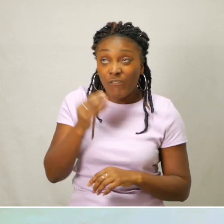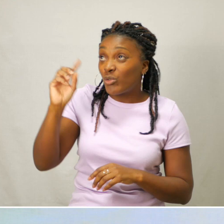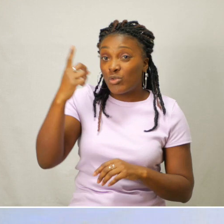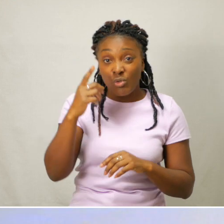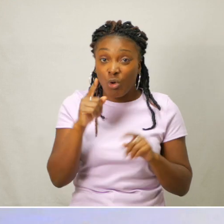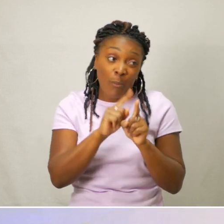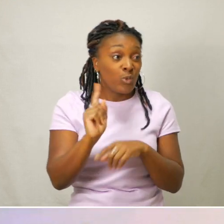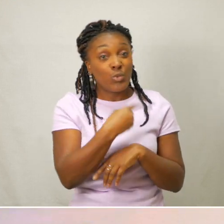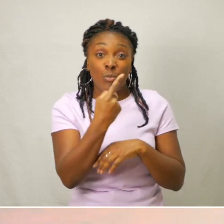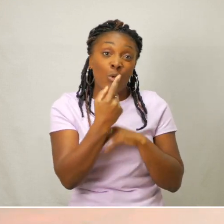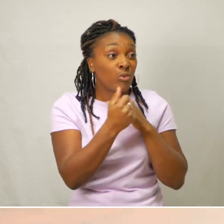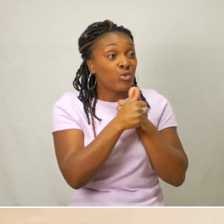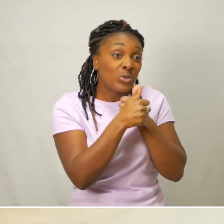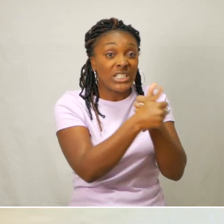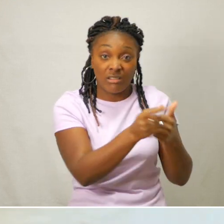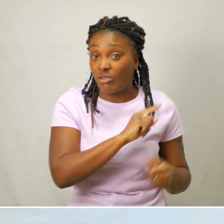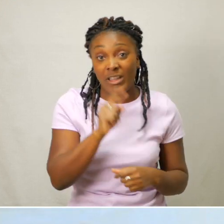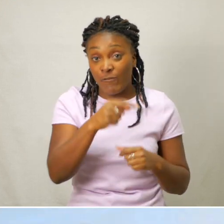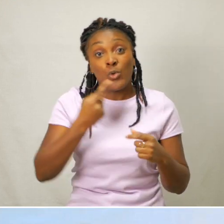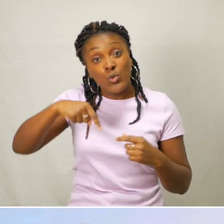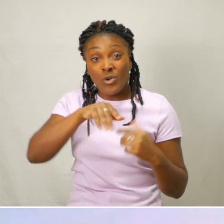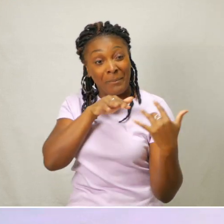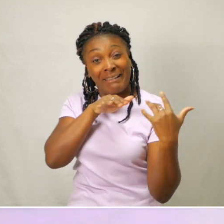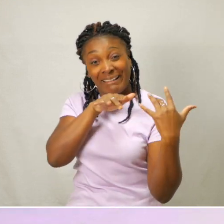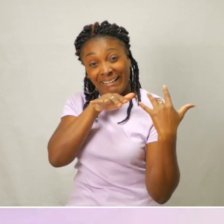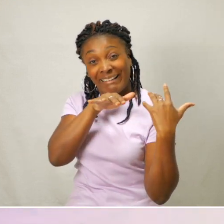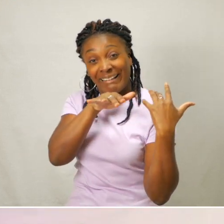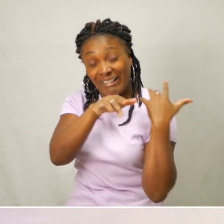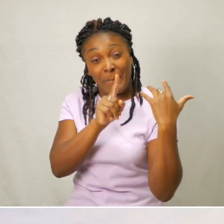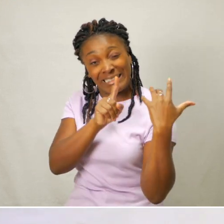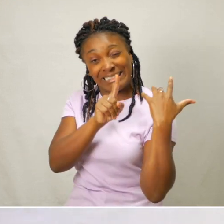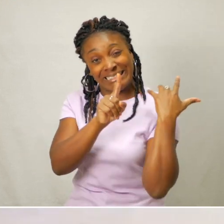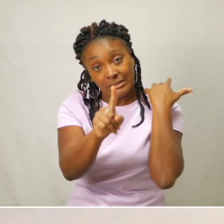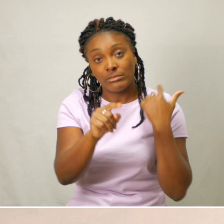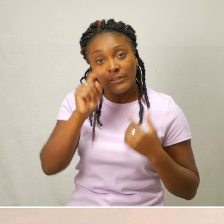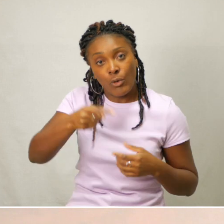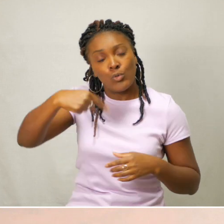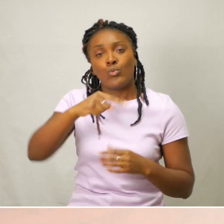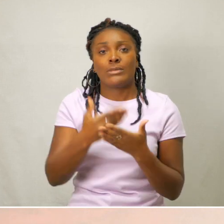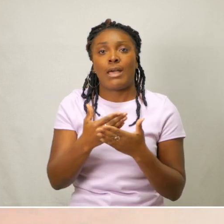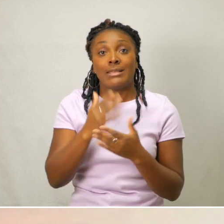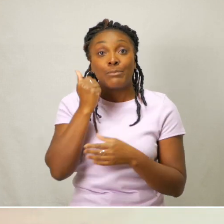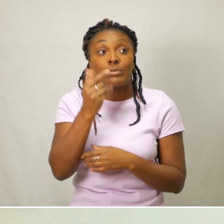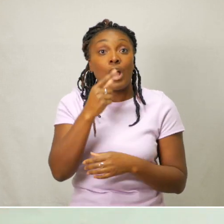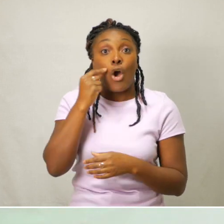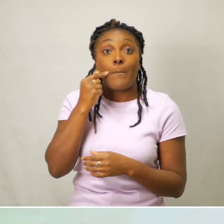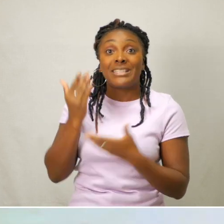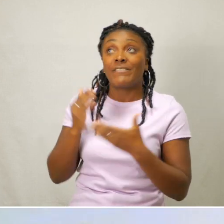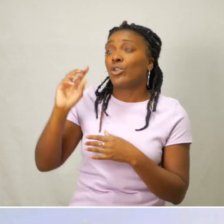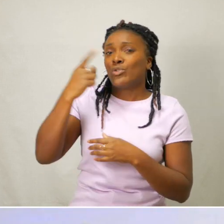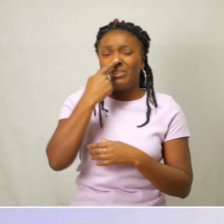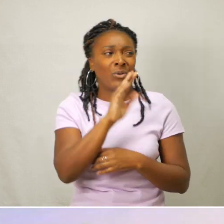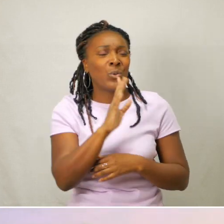faire comme tout le monde, il est à contre-courant du monde. C'est pour ça que cet homme-là, il a senti que les traditions allaient peser sur la mission. Il a dit